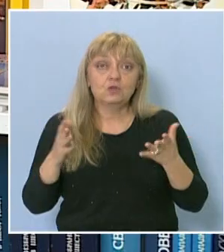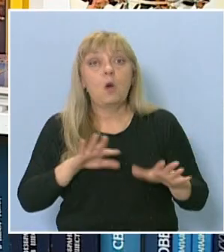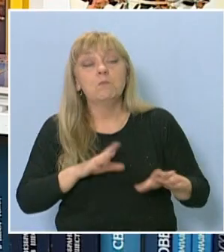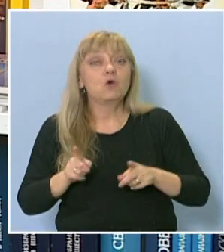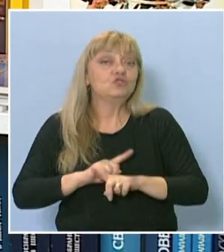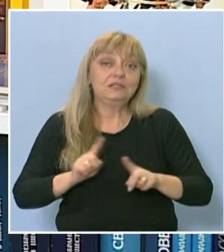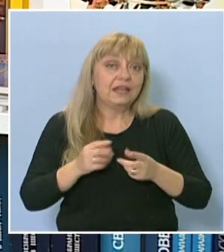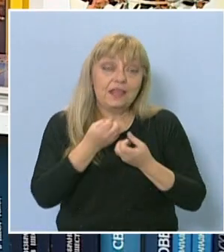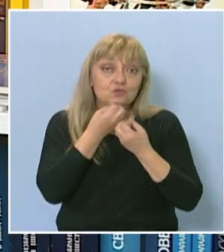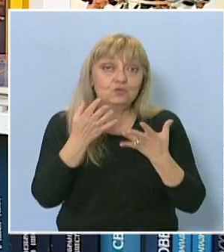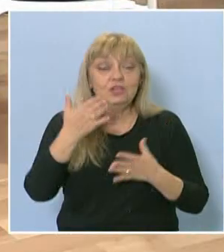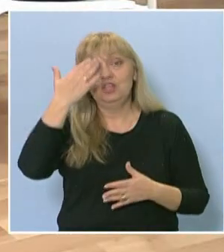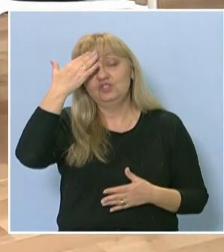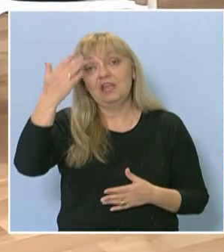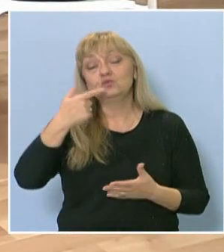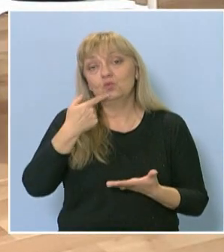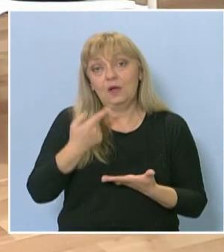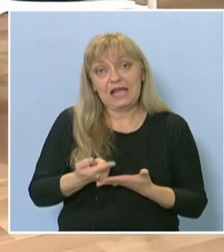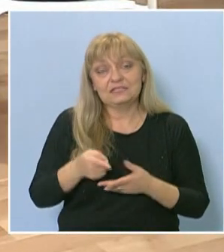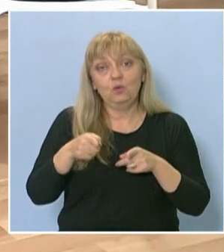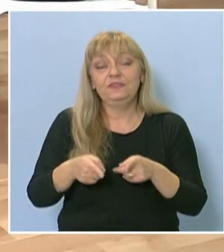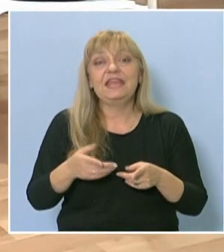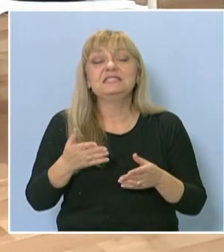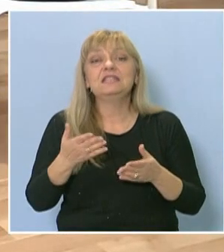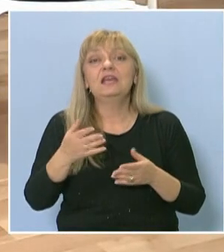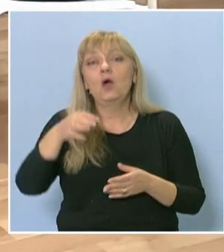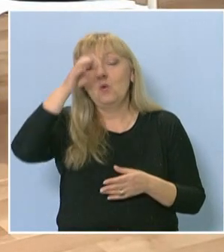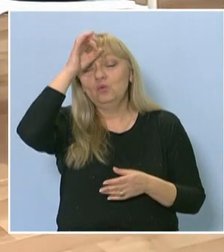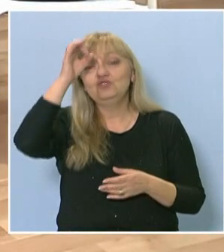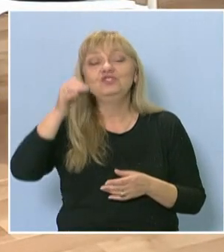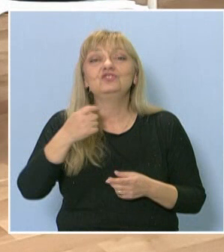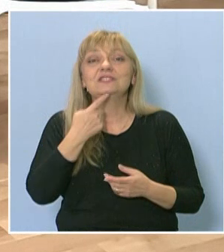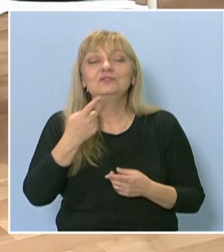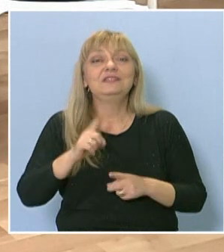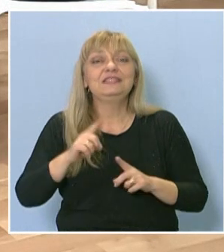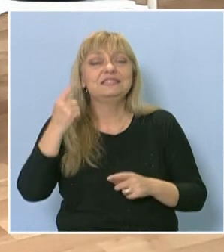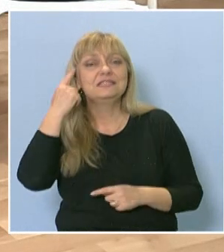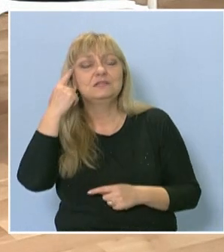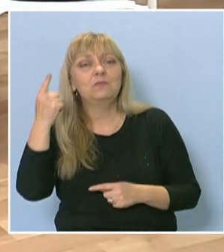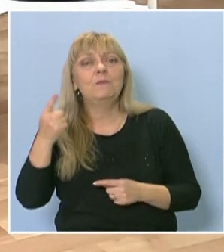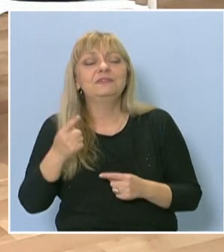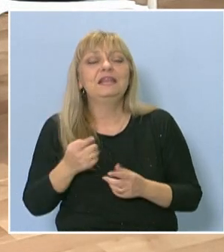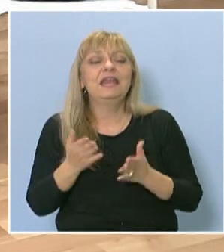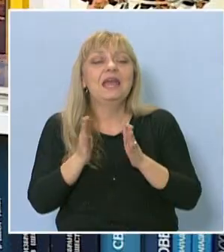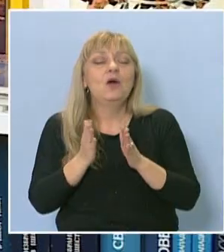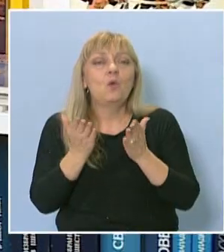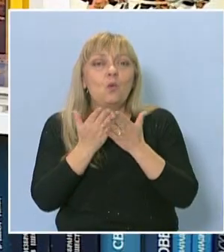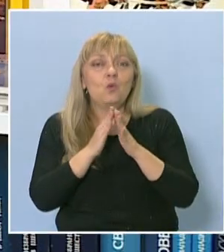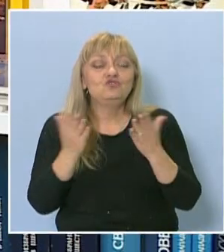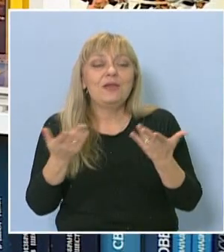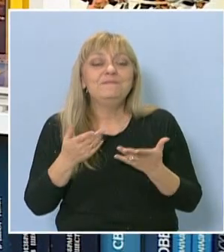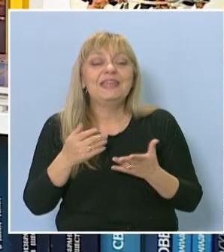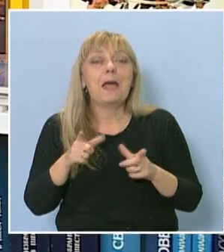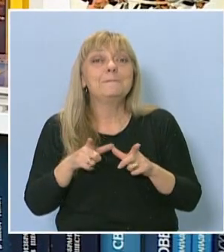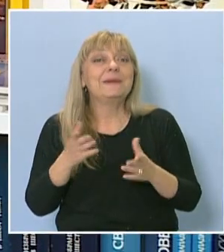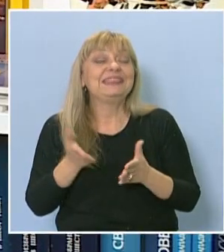случайност. Но, честно казано, от тези ученически години въобще толкова не си спомням учебния материал, какво са наизпитвали, какво сме правили. Абсолютно